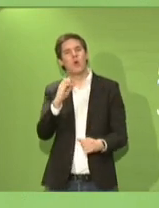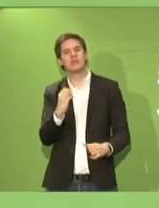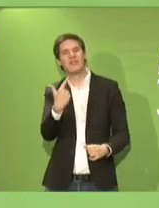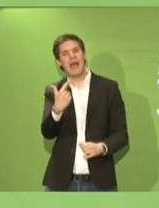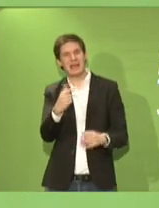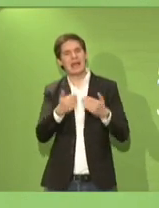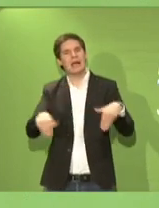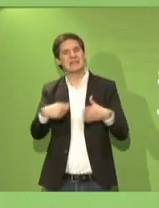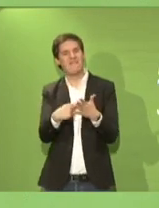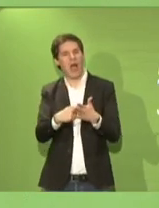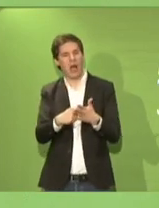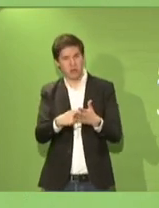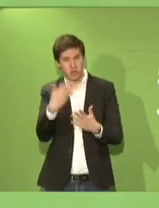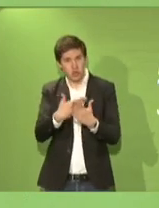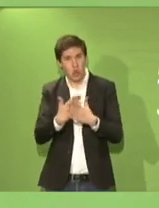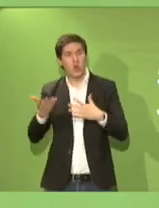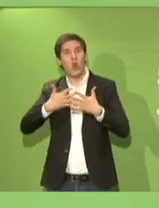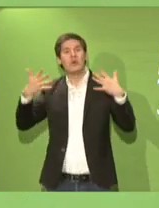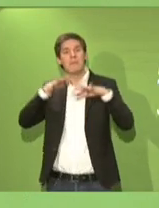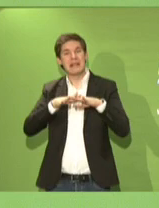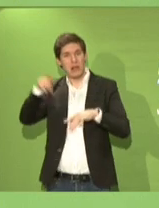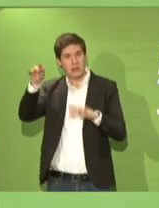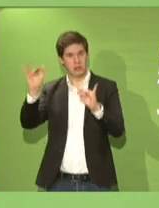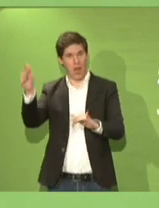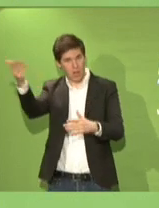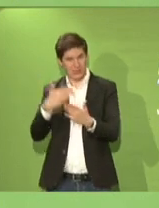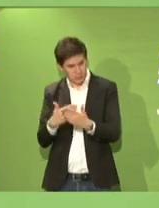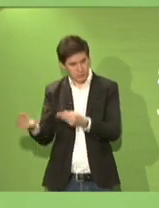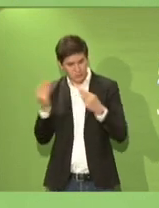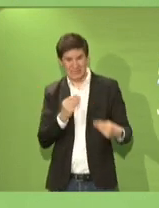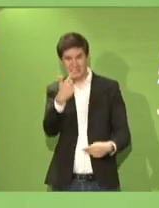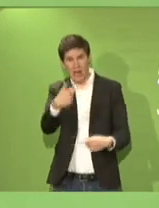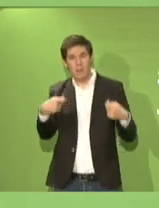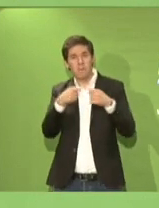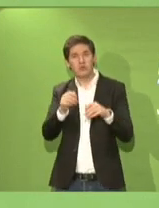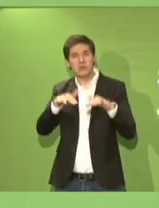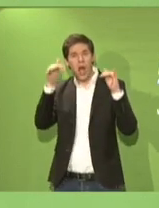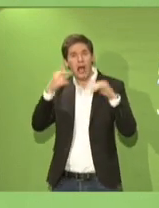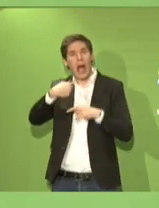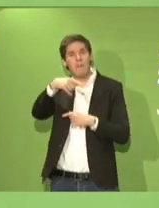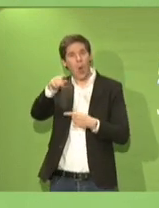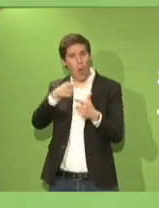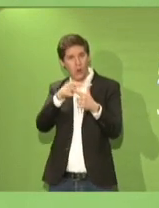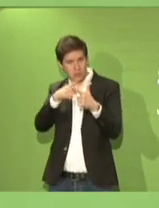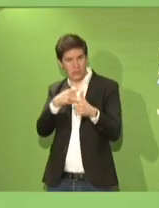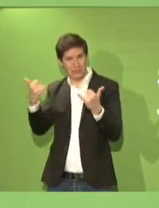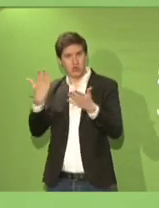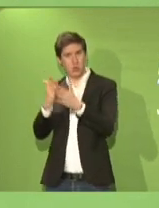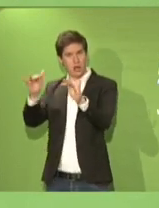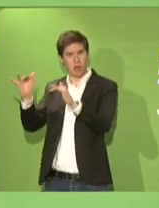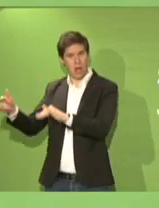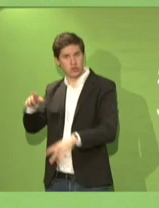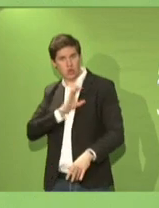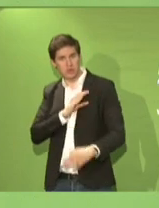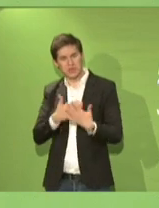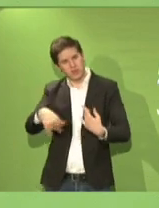gibt. Das sind 2 ganz wichtige Initiativen, 2 Bundestagsabgeordnete aus Nordrhein-Westfalen. Die wollen wir unterstützen. Das ist ein tolles Signal.